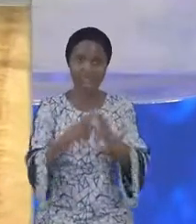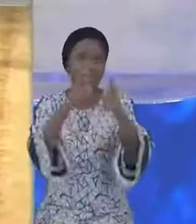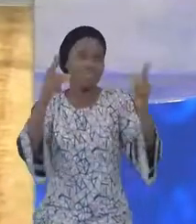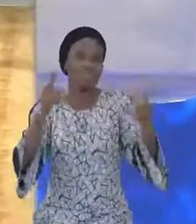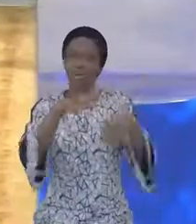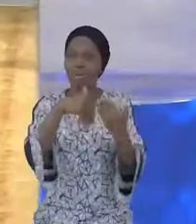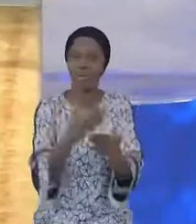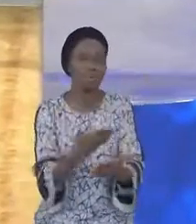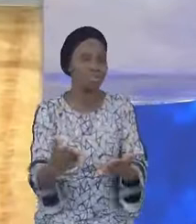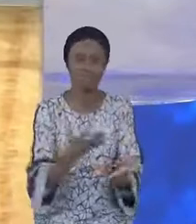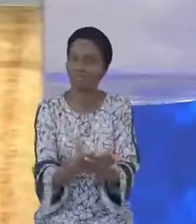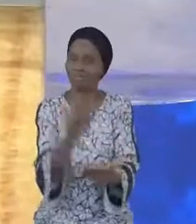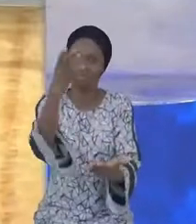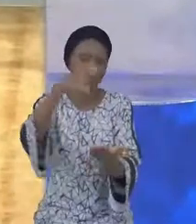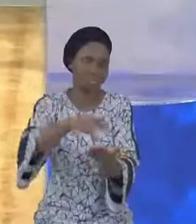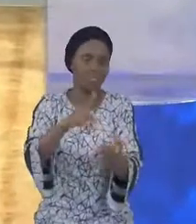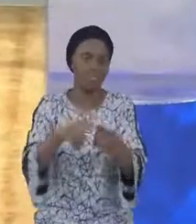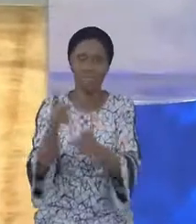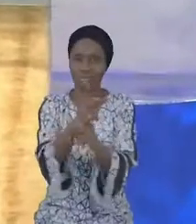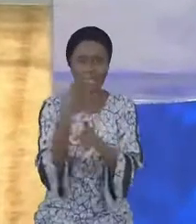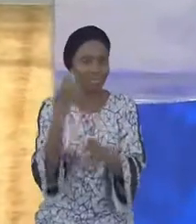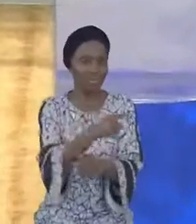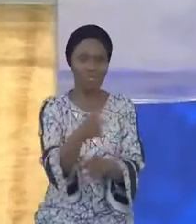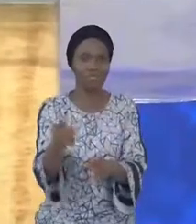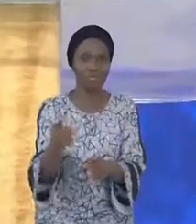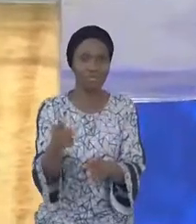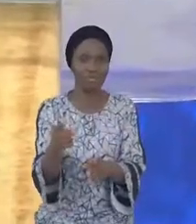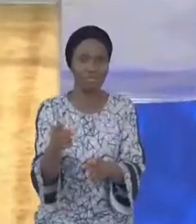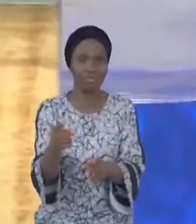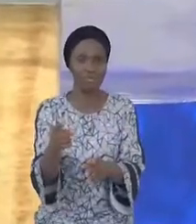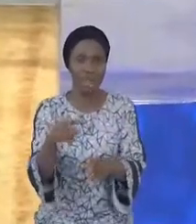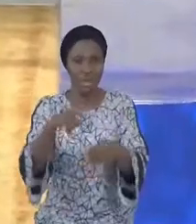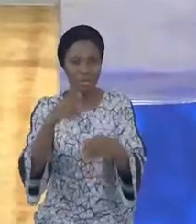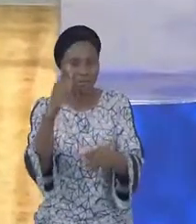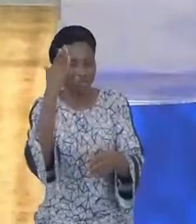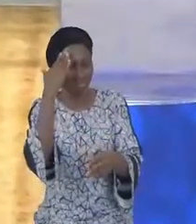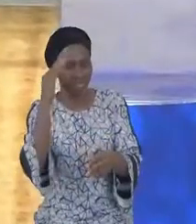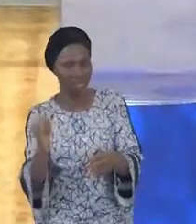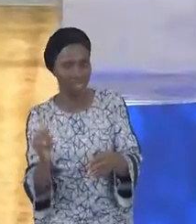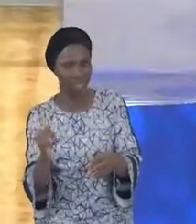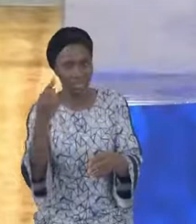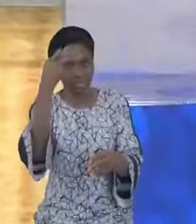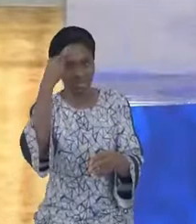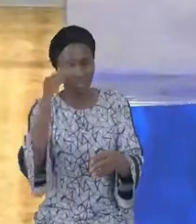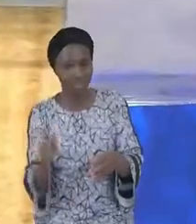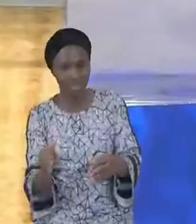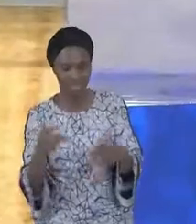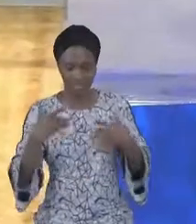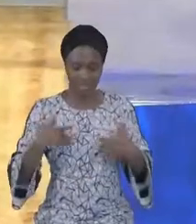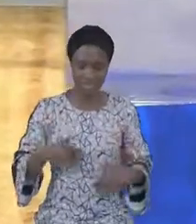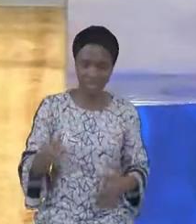de tous les biens pour prendre soin de toi mentalement, physiquement parlant,